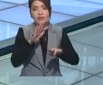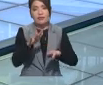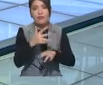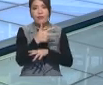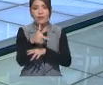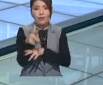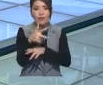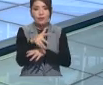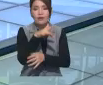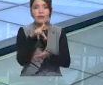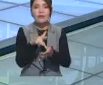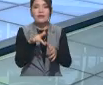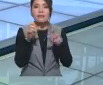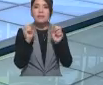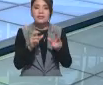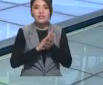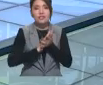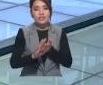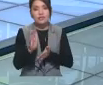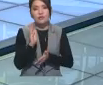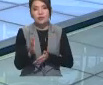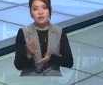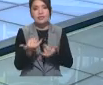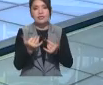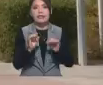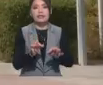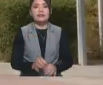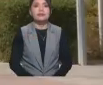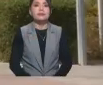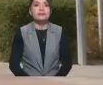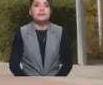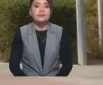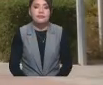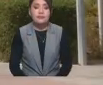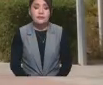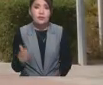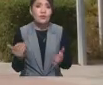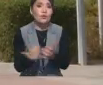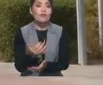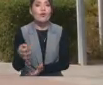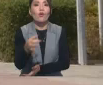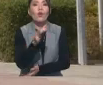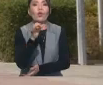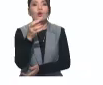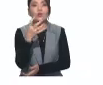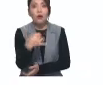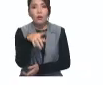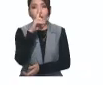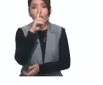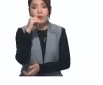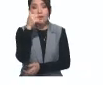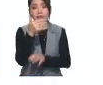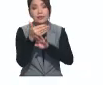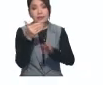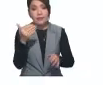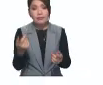образом сделать город безопасным и чистым. Репортаж Марины Неватовой. Новая область Улутау образовалась больше года назад, и за это